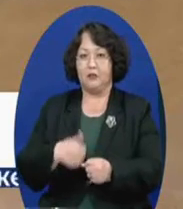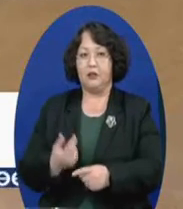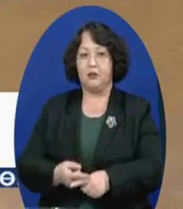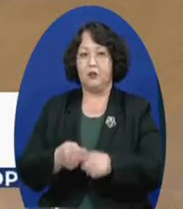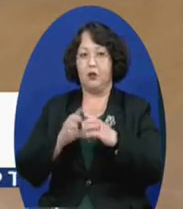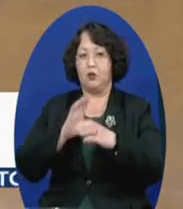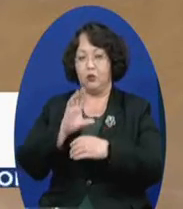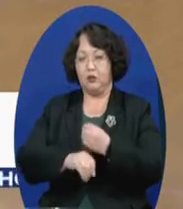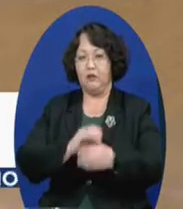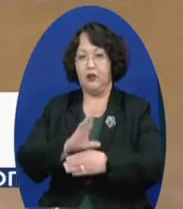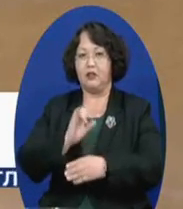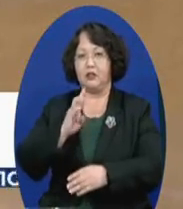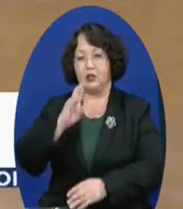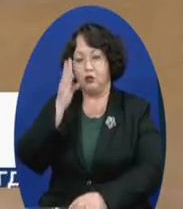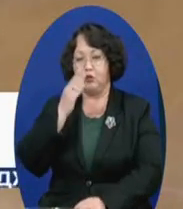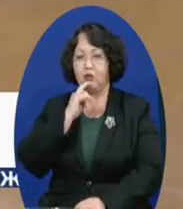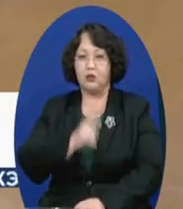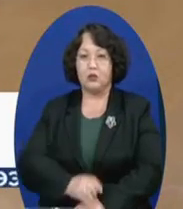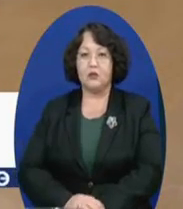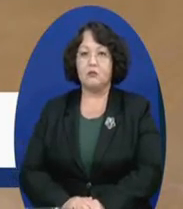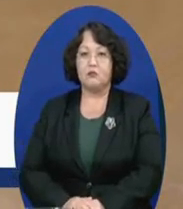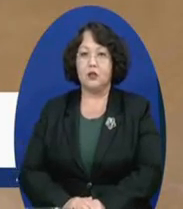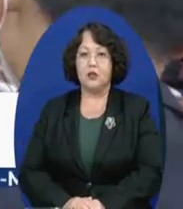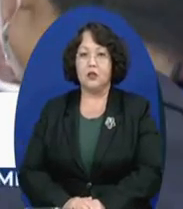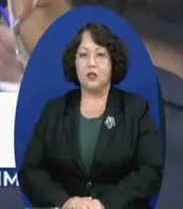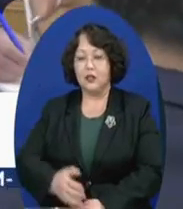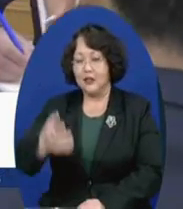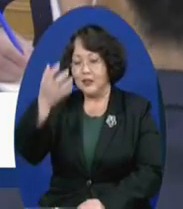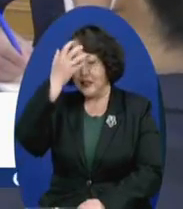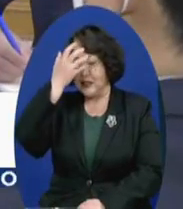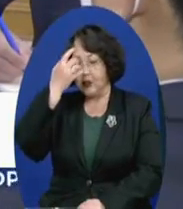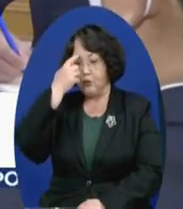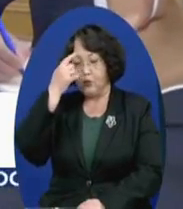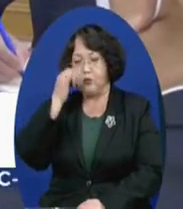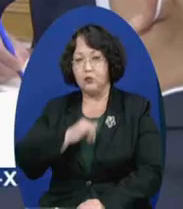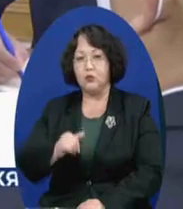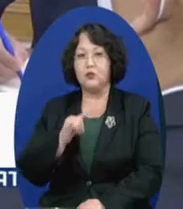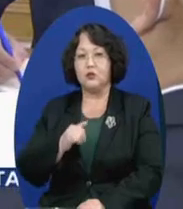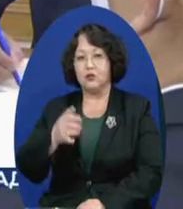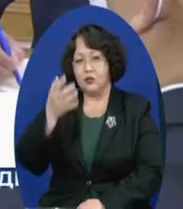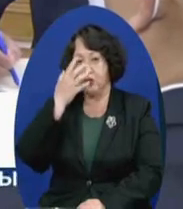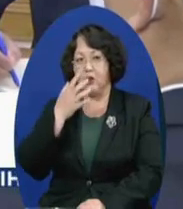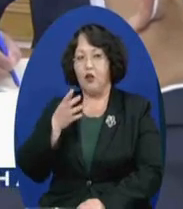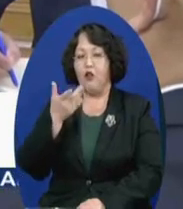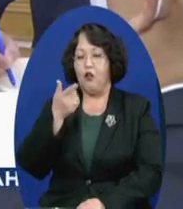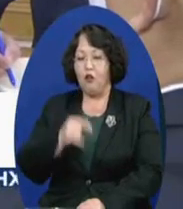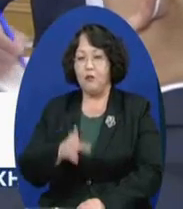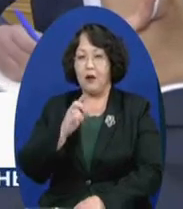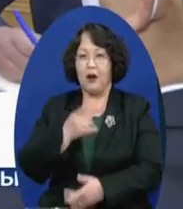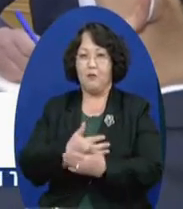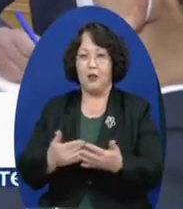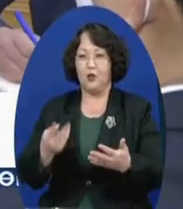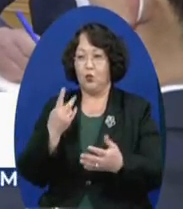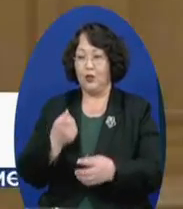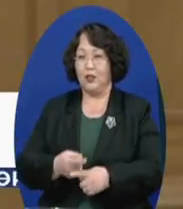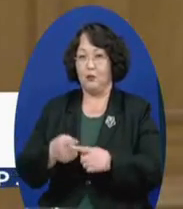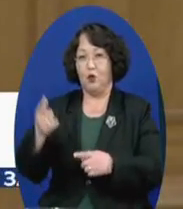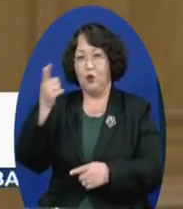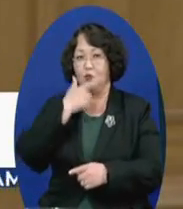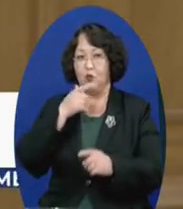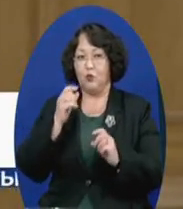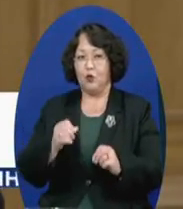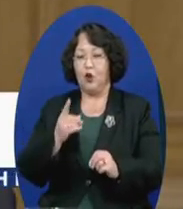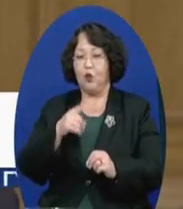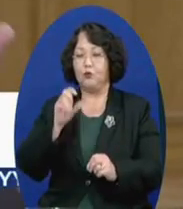улсын байдлын сан тодотгон тэмдэглэлээ. За засгийн газрын зүгээс гол нэр төрлийн бараа бүтээгдэхүүний үнийн өсөлт хомсдлоо сэргийлэх тухай хуулийг